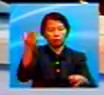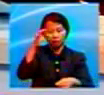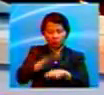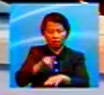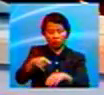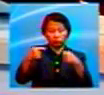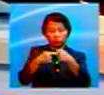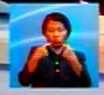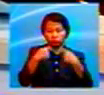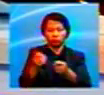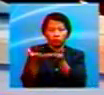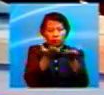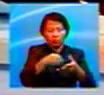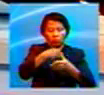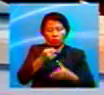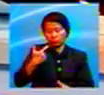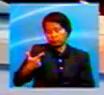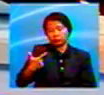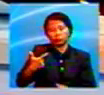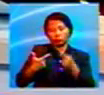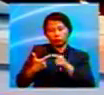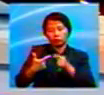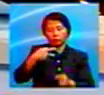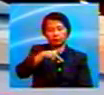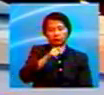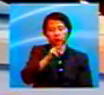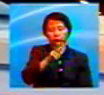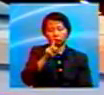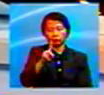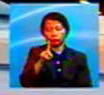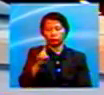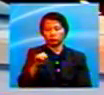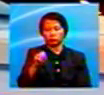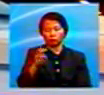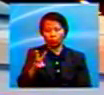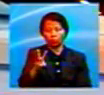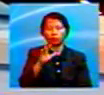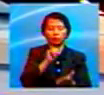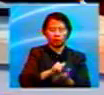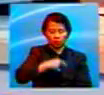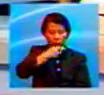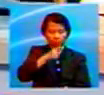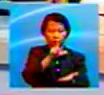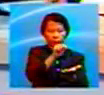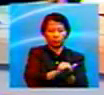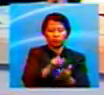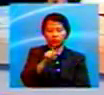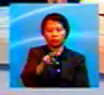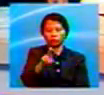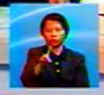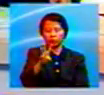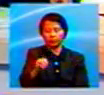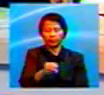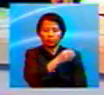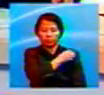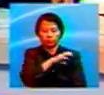atas dakwaan cuba membawa keluar senjata api jenis pistol PT-22 Taurus. Demikian menurut kenyataan media oleh TUDM.